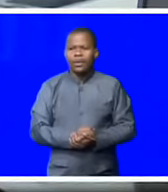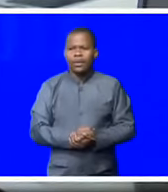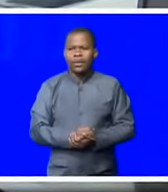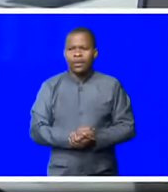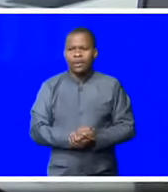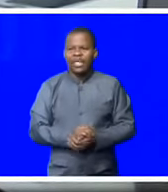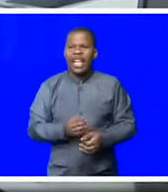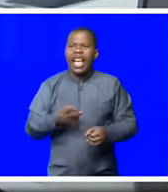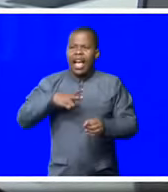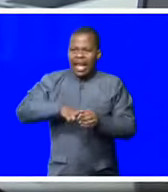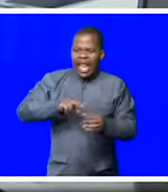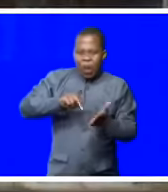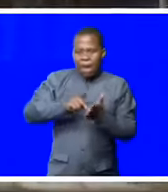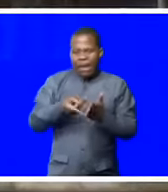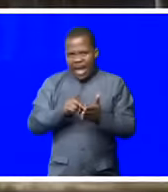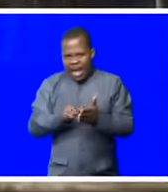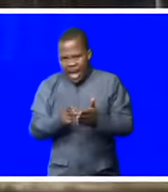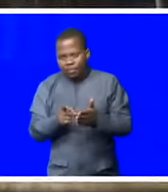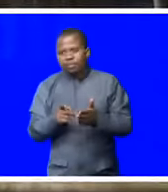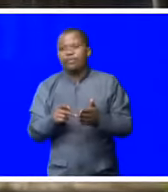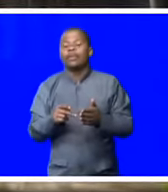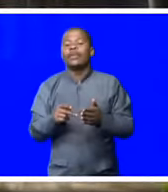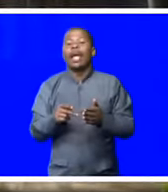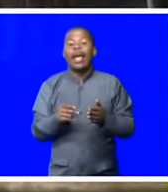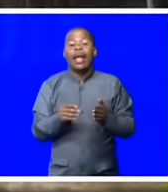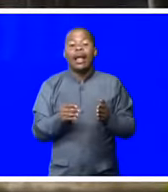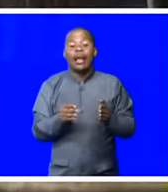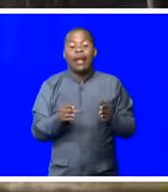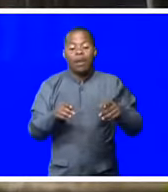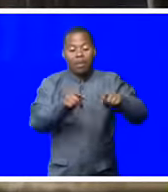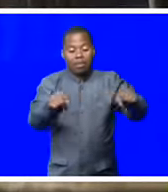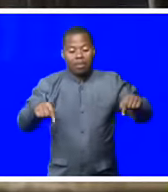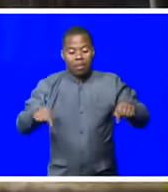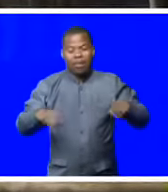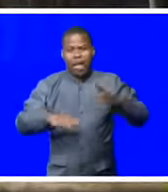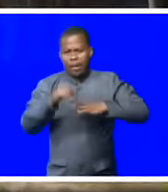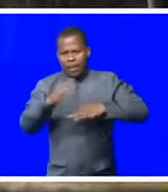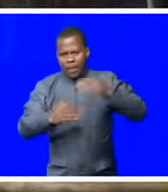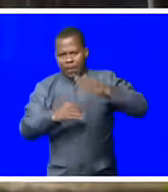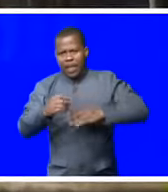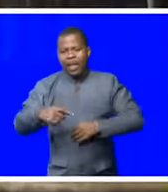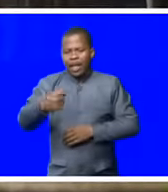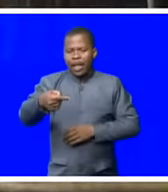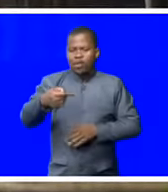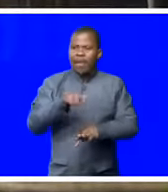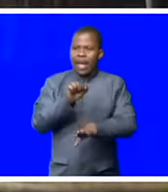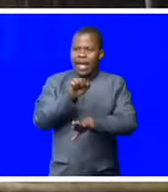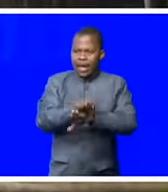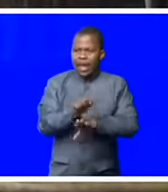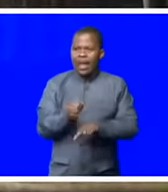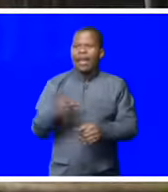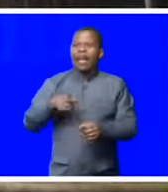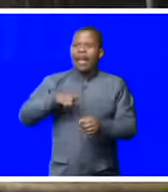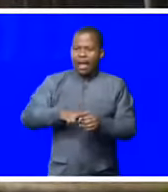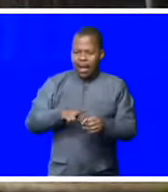sibe sakha lama class and so on bese ke siyachubeka ke